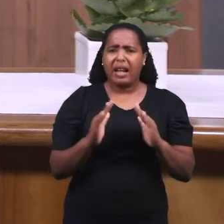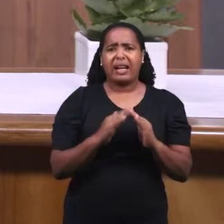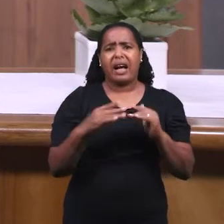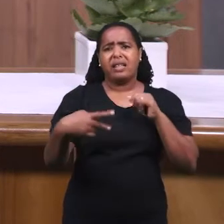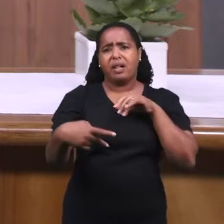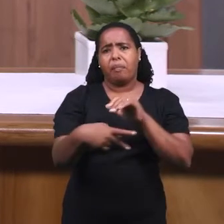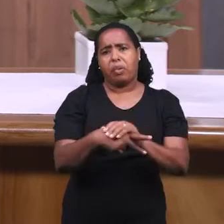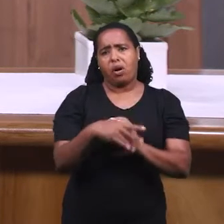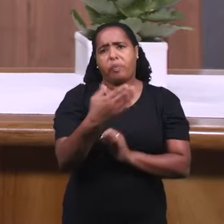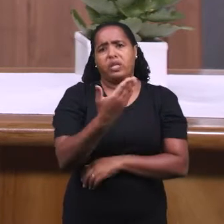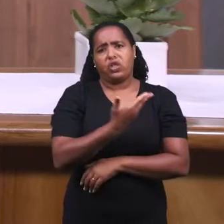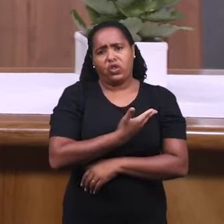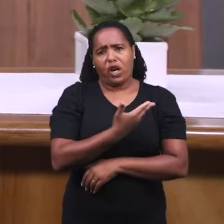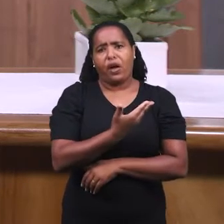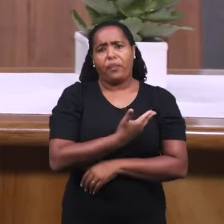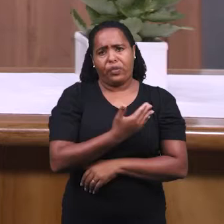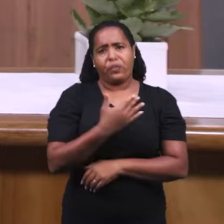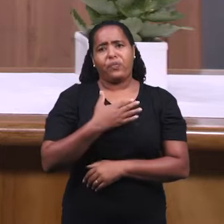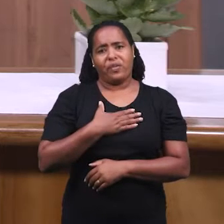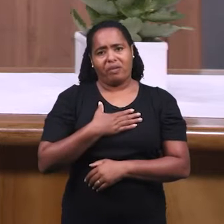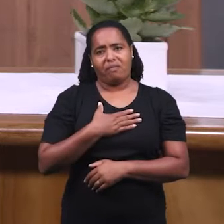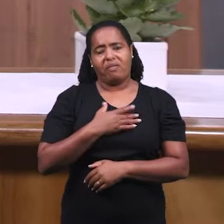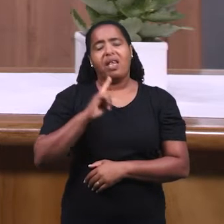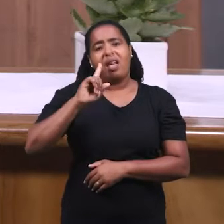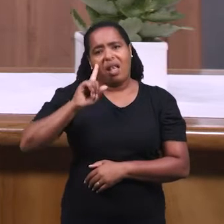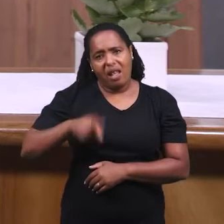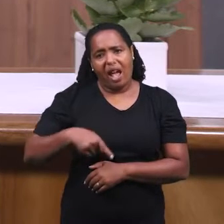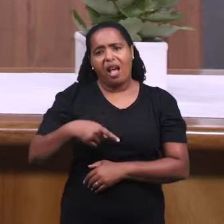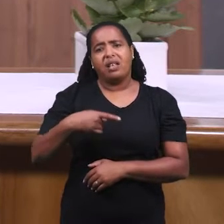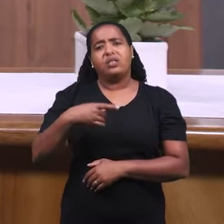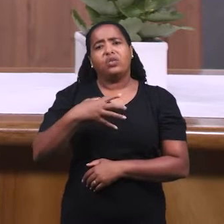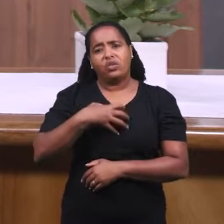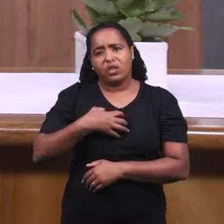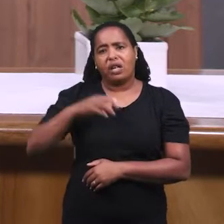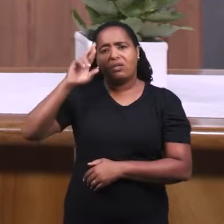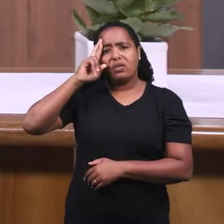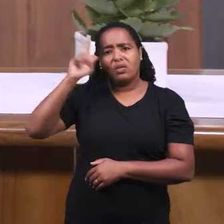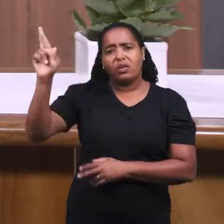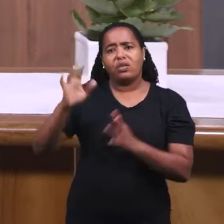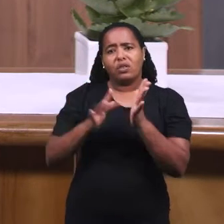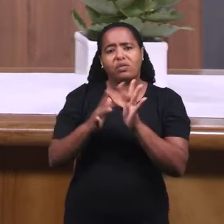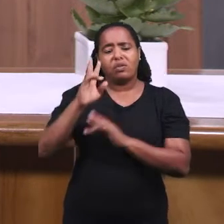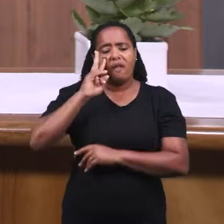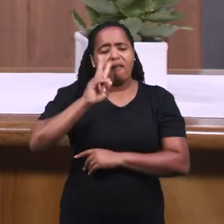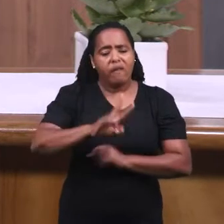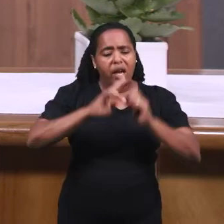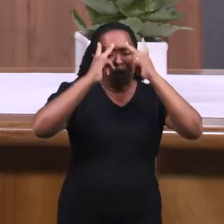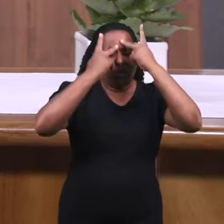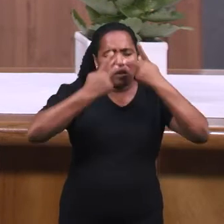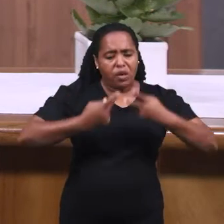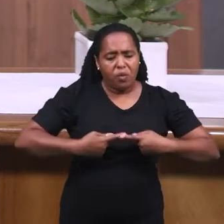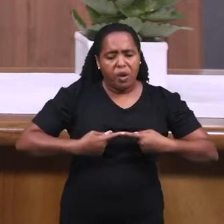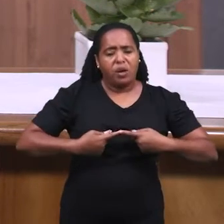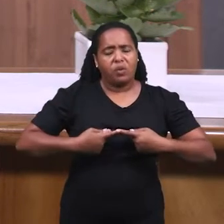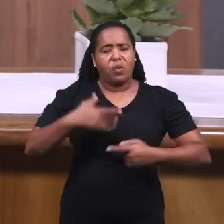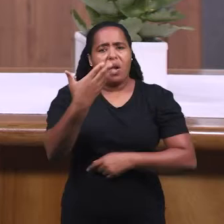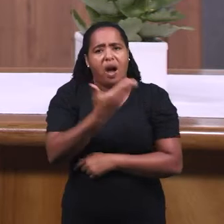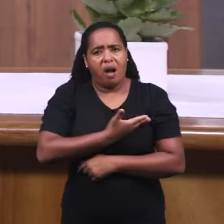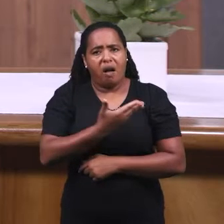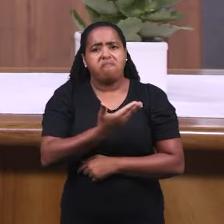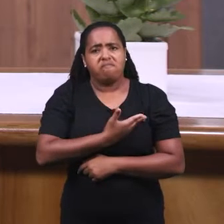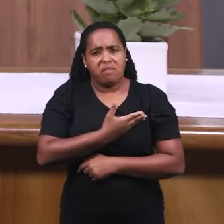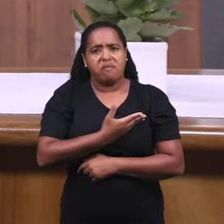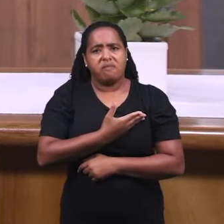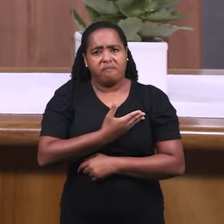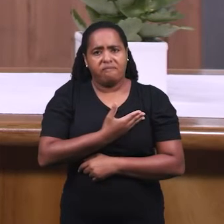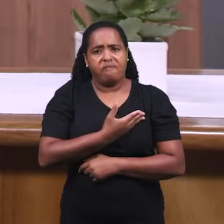доме друзей моих. Это так Он видит людей, как друзей своих. Он умирает за друзей